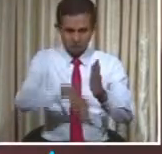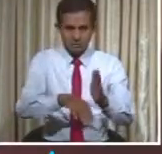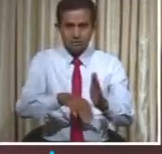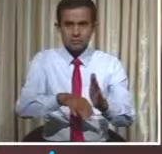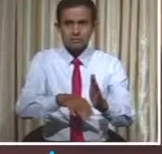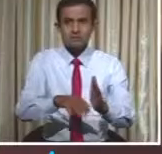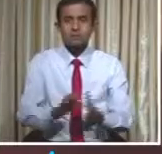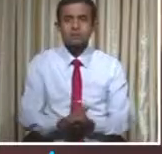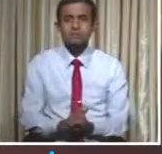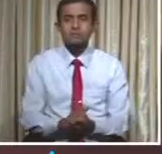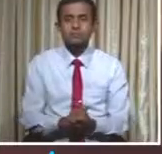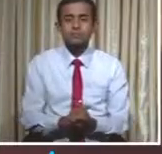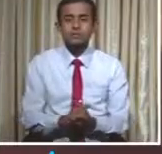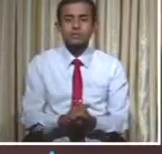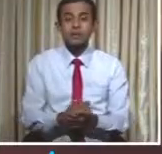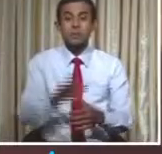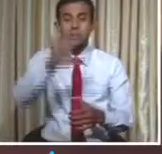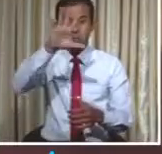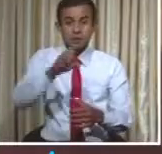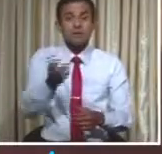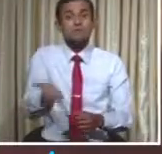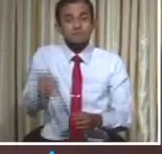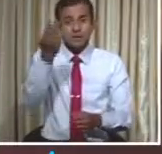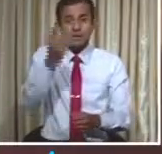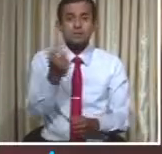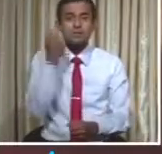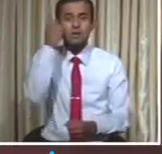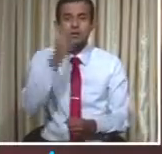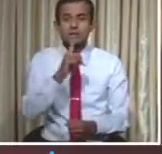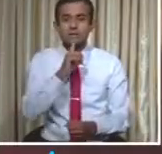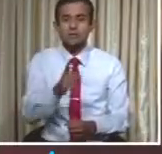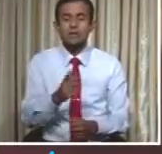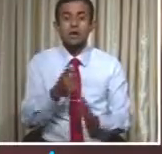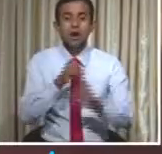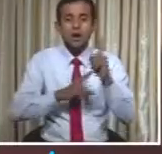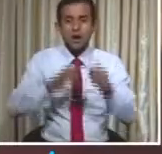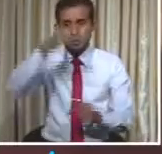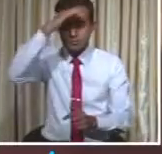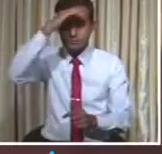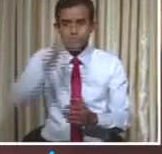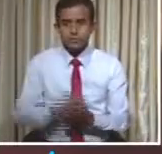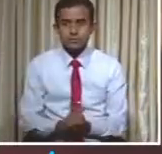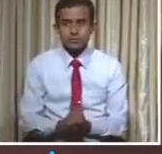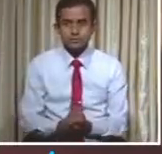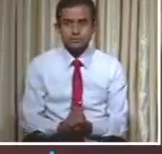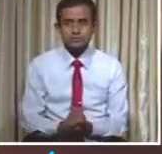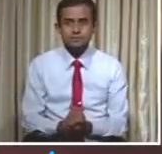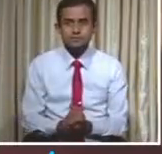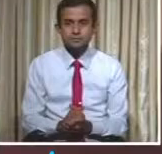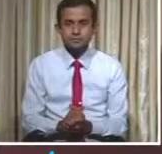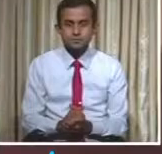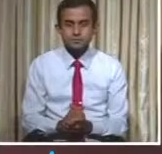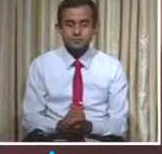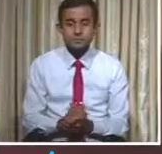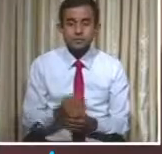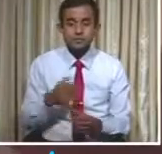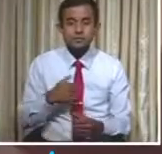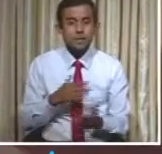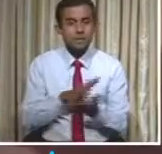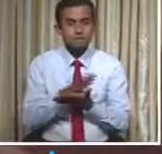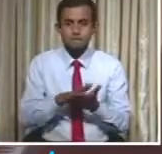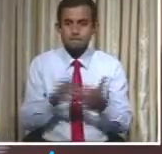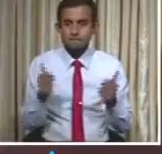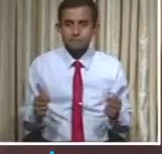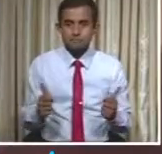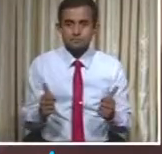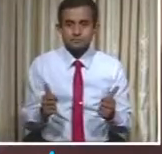ඒ නිසා තමයි 5000කරි වැඩි කරන්න කියන යෝජනාව ගෙනා. ගරු කතානායකතුමනි ඒ නිසා මගේ කට් එක මූ කරපු එක හරි පැහැදිලි.